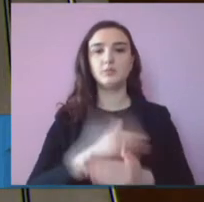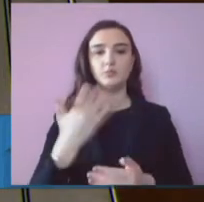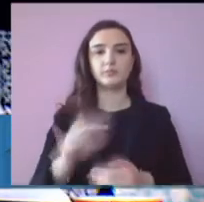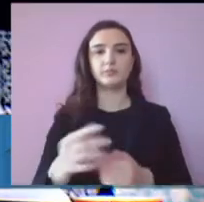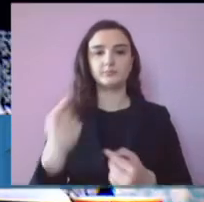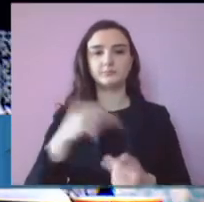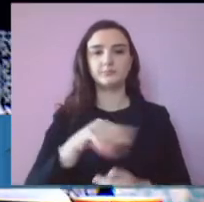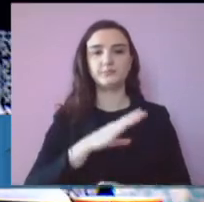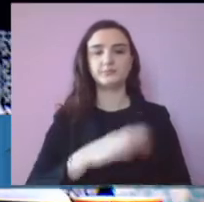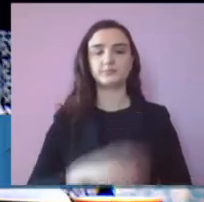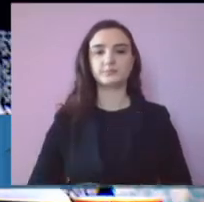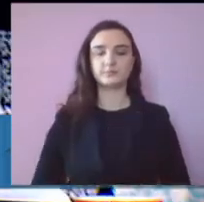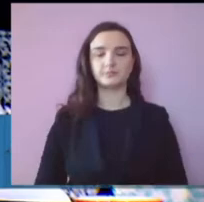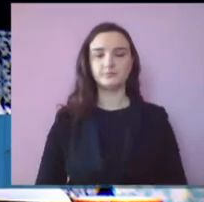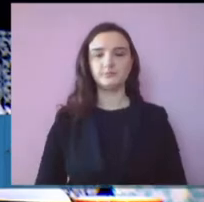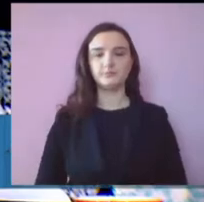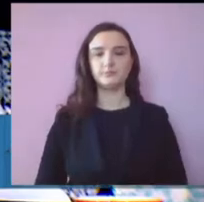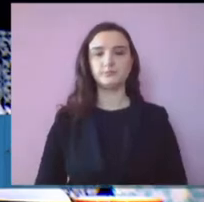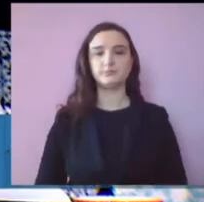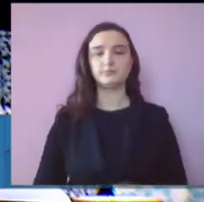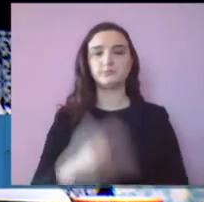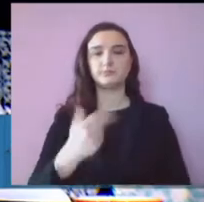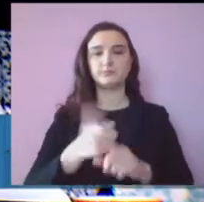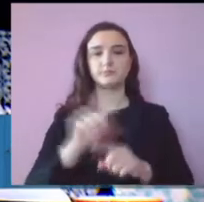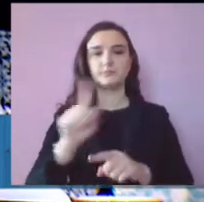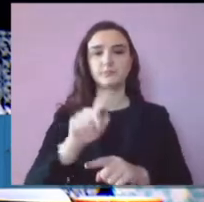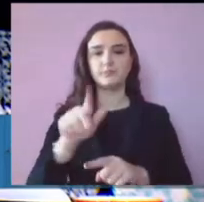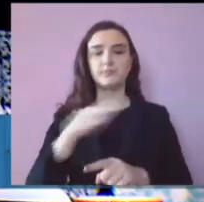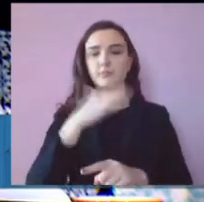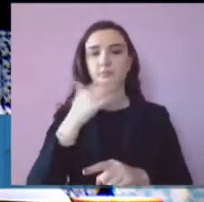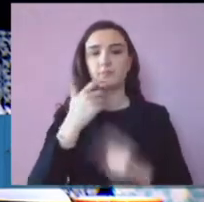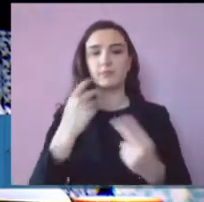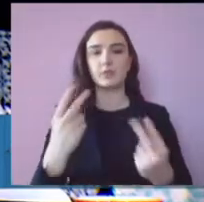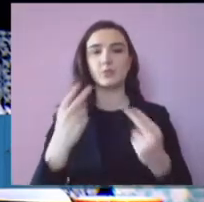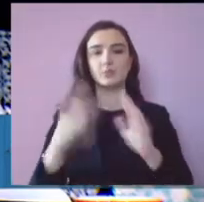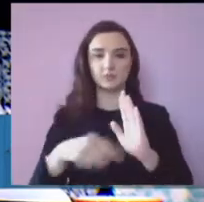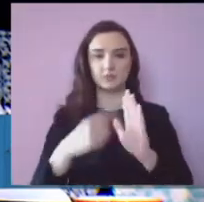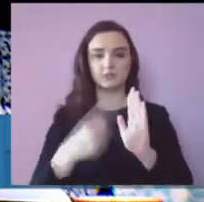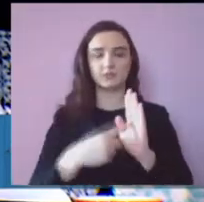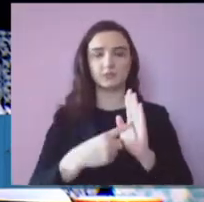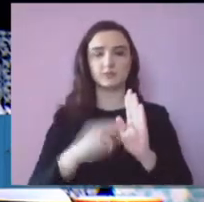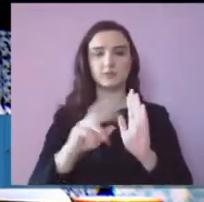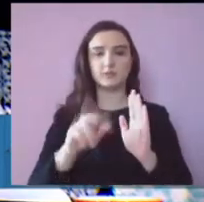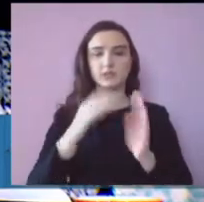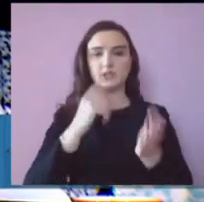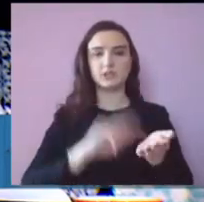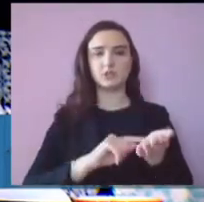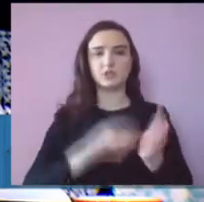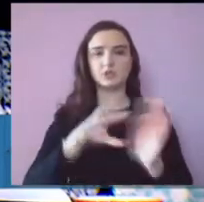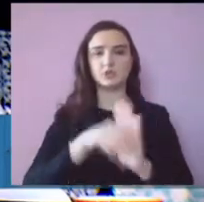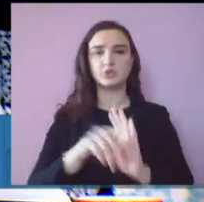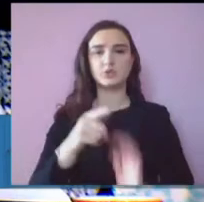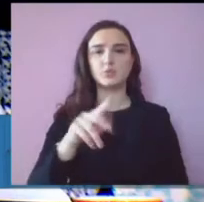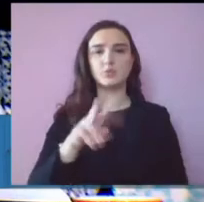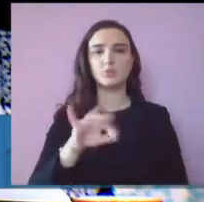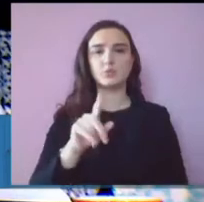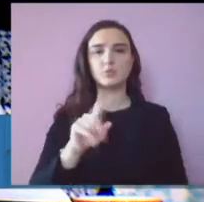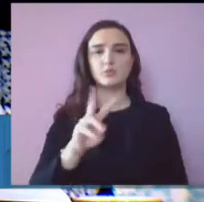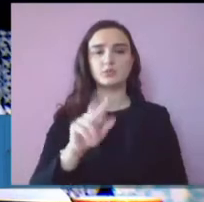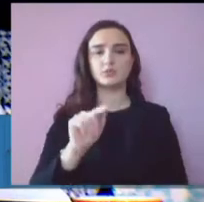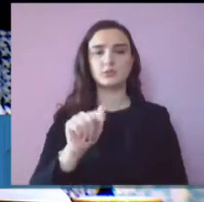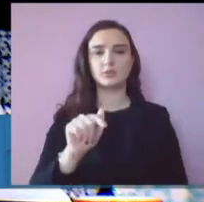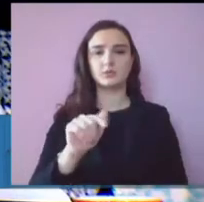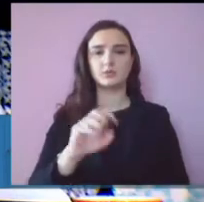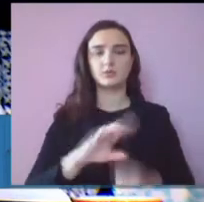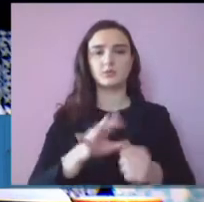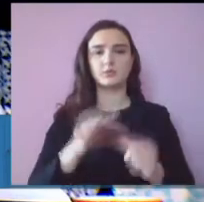დიახ, დავიწყებ იმ კითხვით, რომელიც ძალიან ბევრმა მაყურებელმა დაგვისვა და სისხლში გლუკოზის კონცენტრაციის მატება პოსტ-კოვიდ